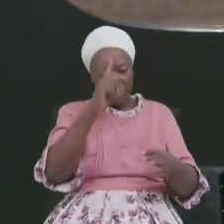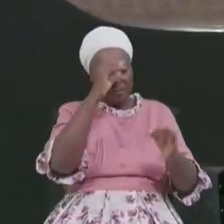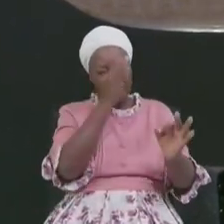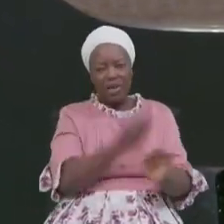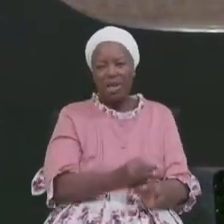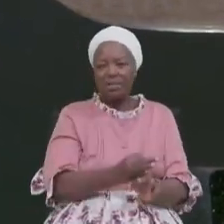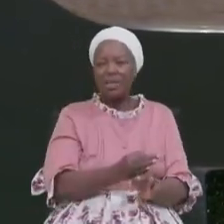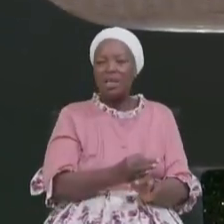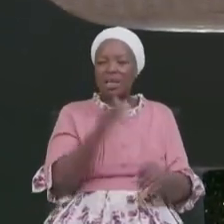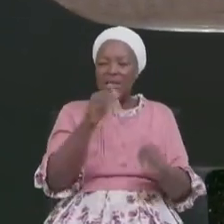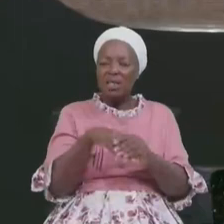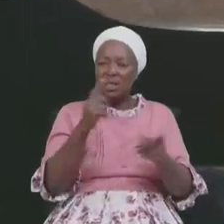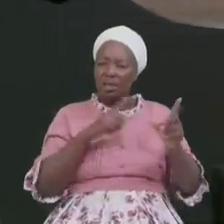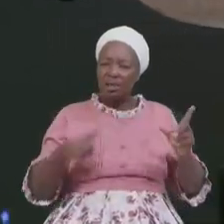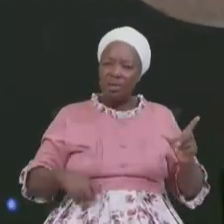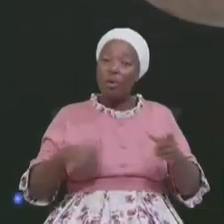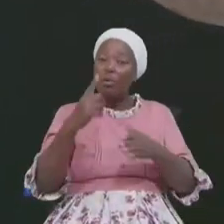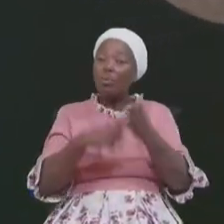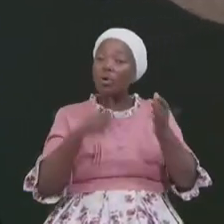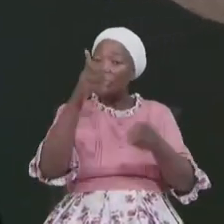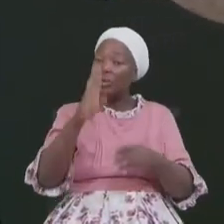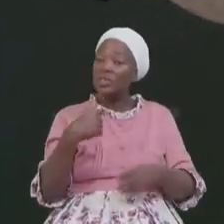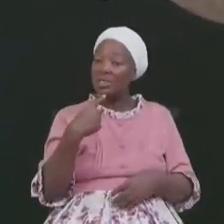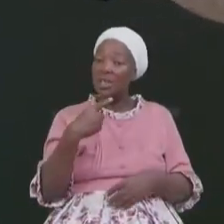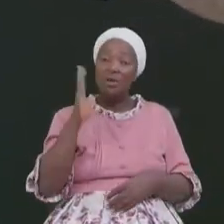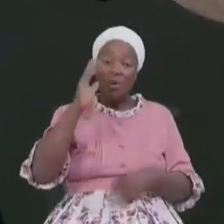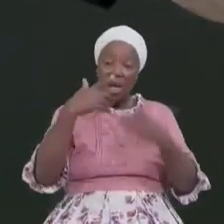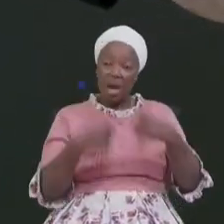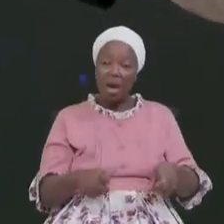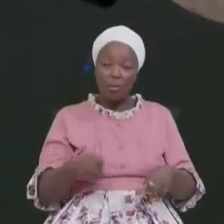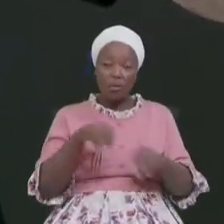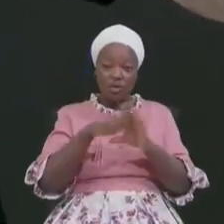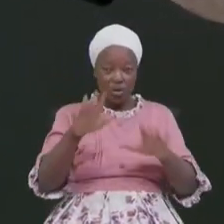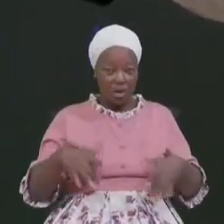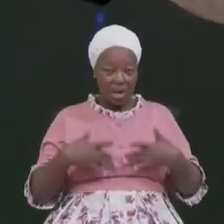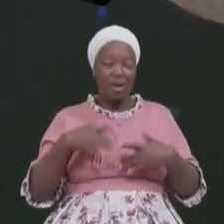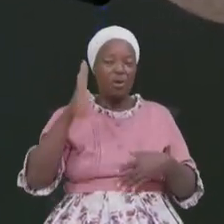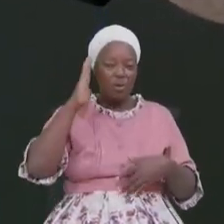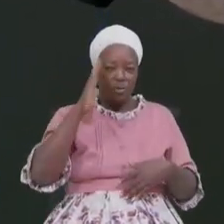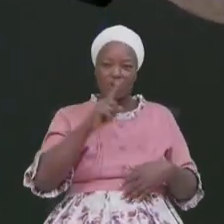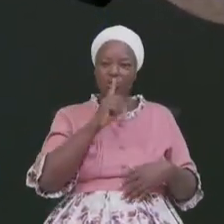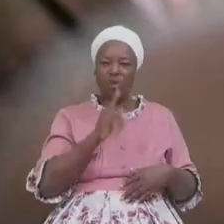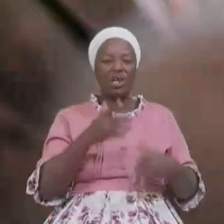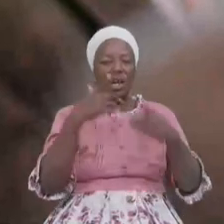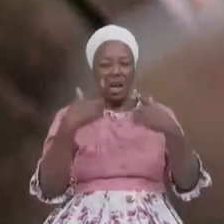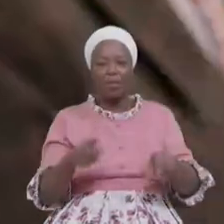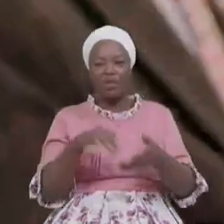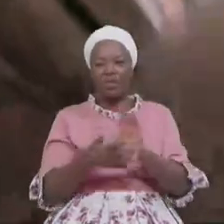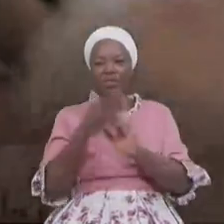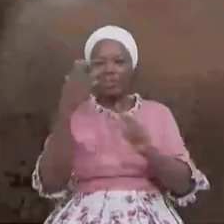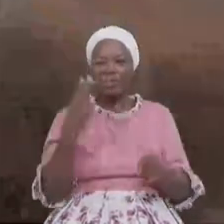en Dieu, ce que Dieu avait dit arriver dans ta vie arrivera.